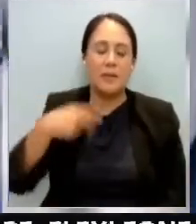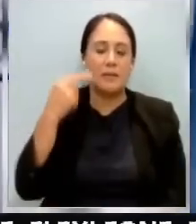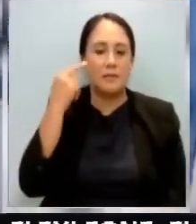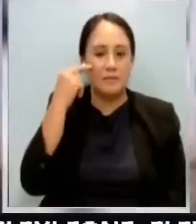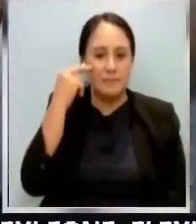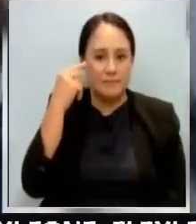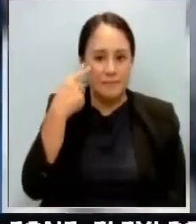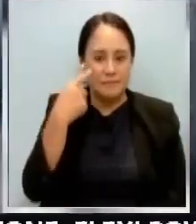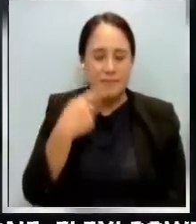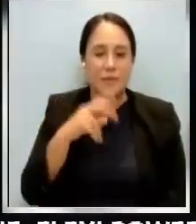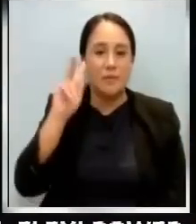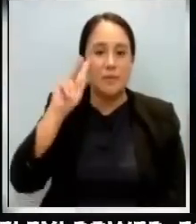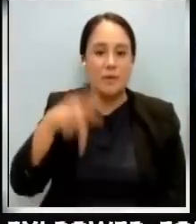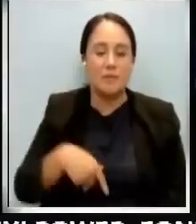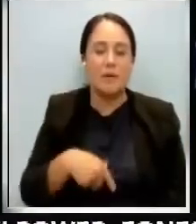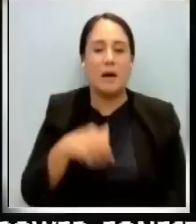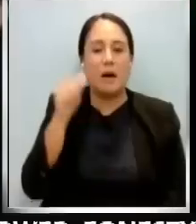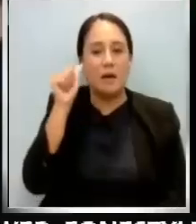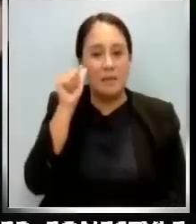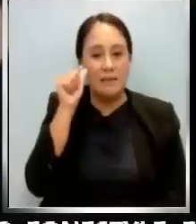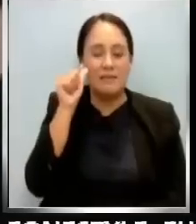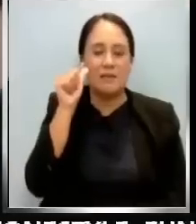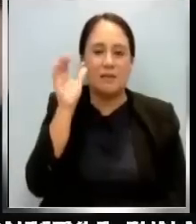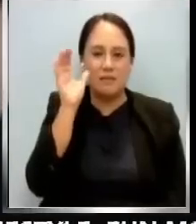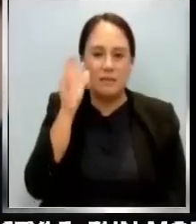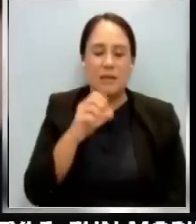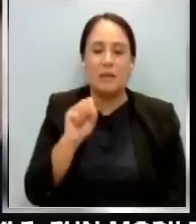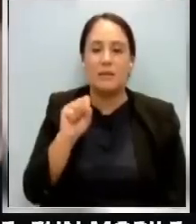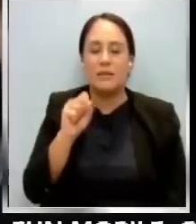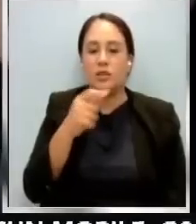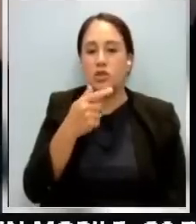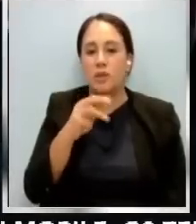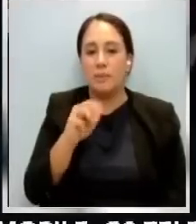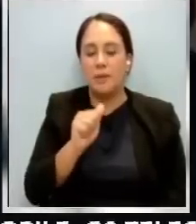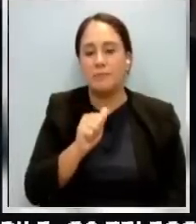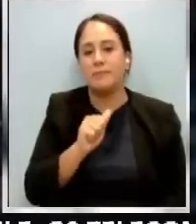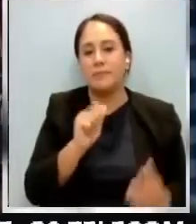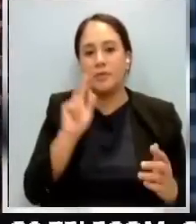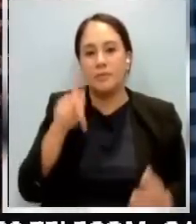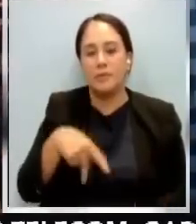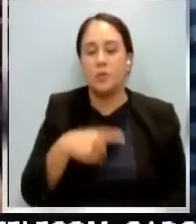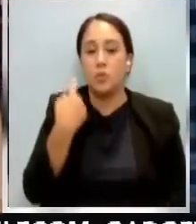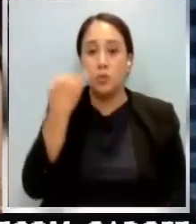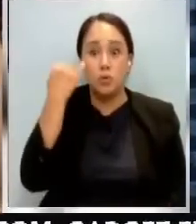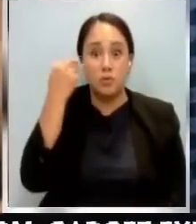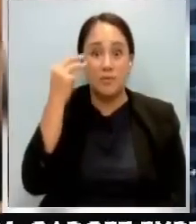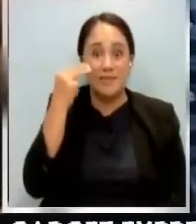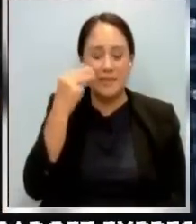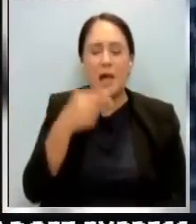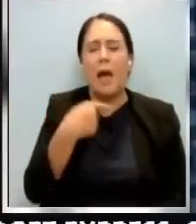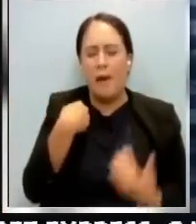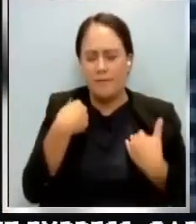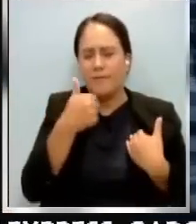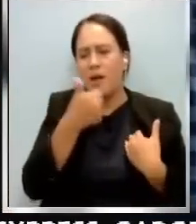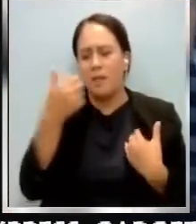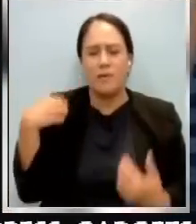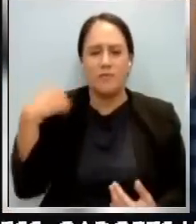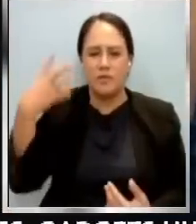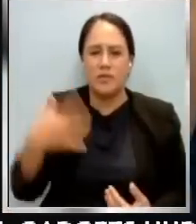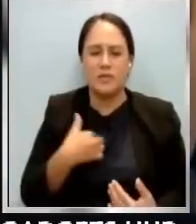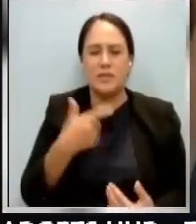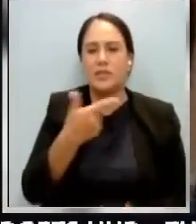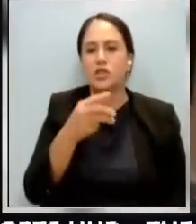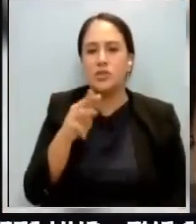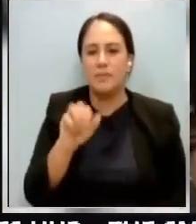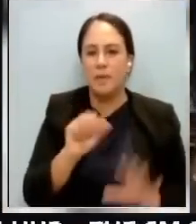Arlene Carnay, Sparkle GMA Artist Center Vice President Joy Marcelo, at iba pang opisyal ng GMA Network. This is